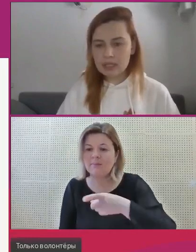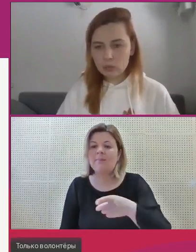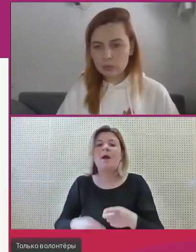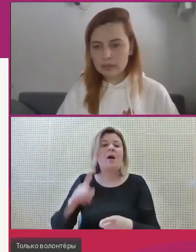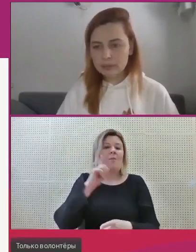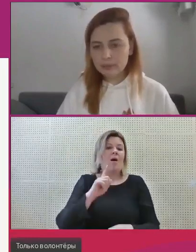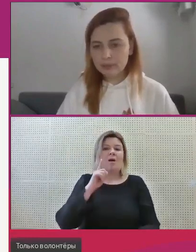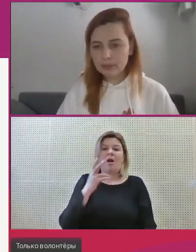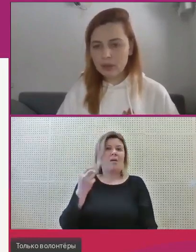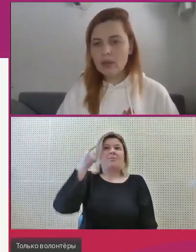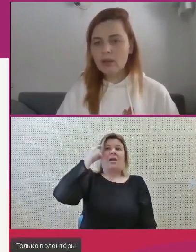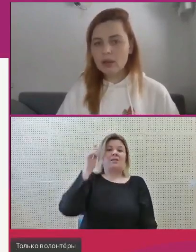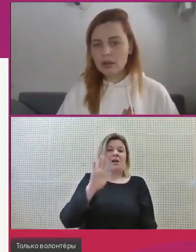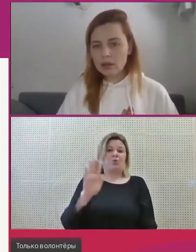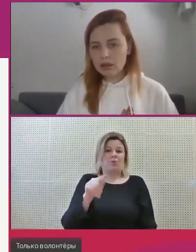Пока не задуманы. Угу.